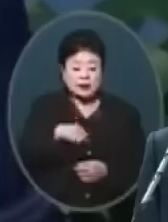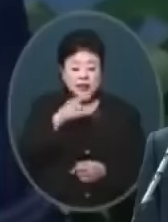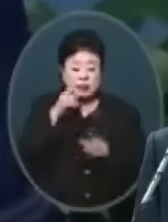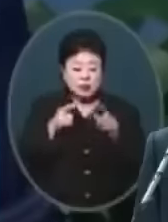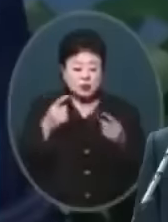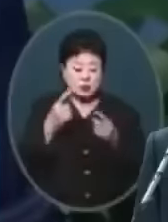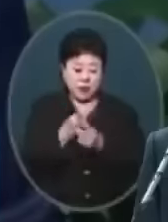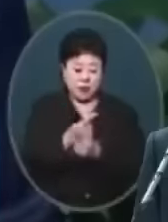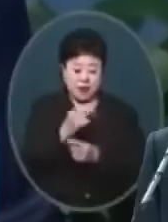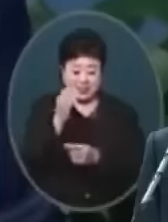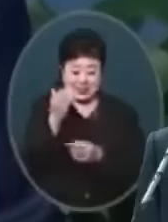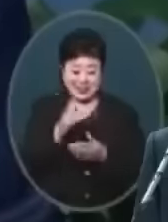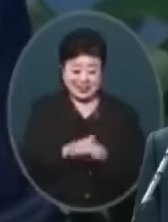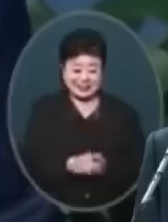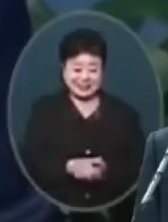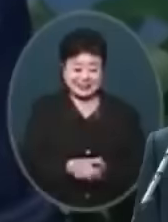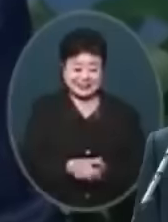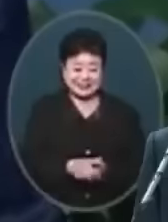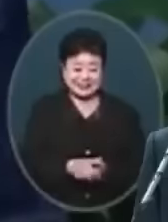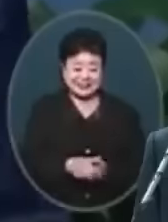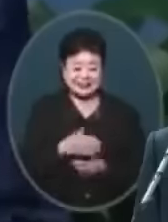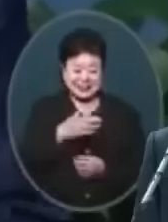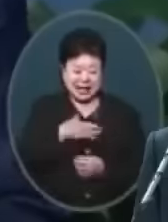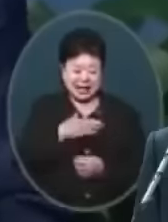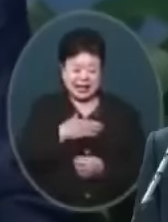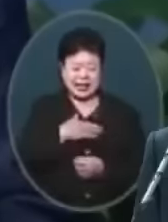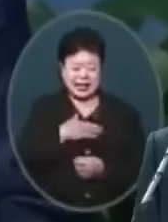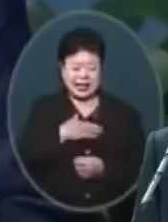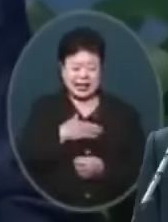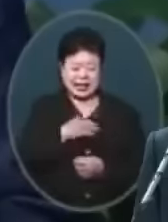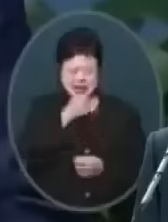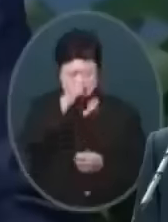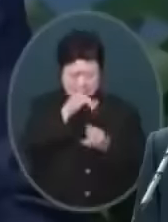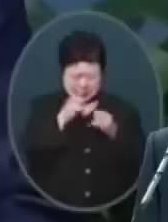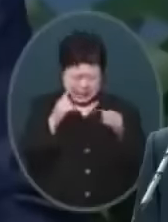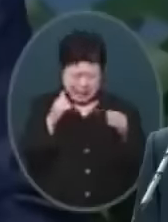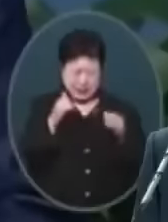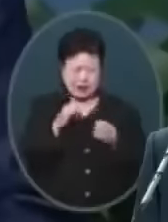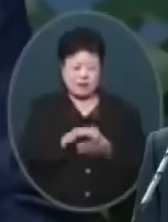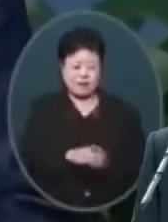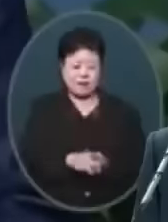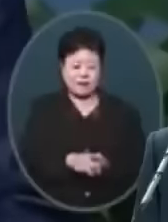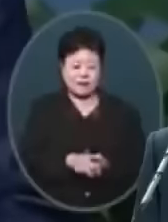자화상을 바꿔야 되는 것입니다. 내가 선한 사람이라고